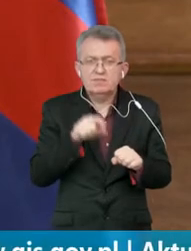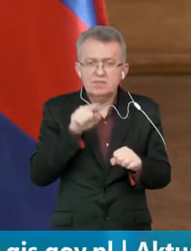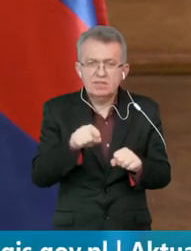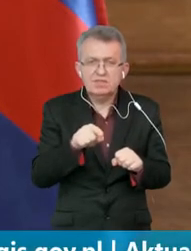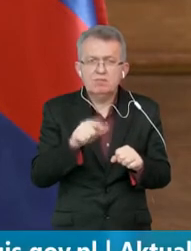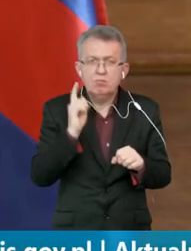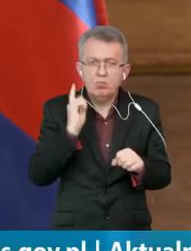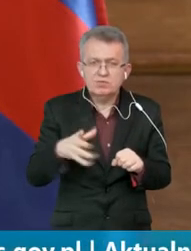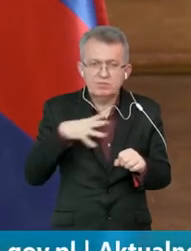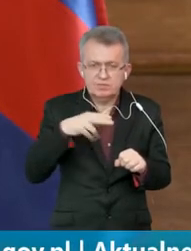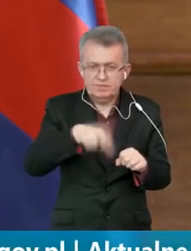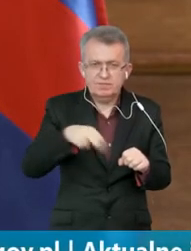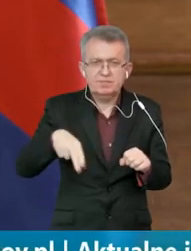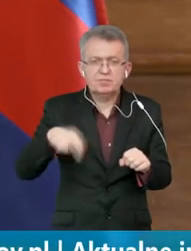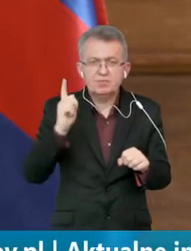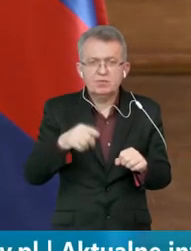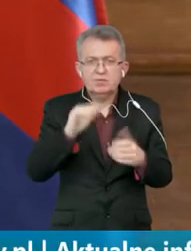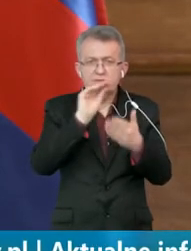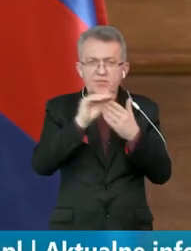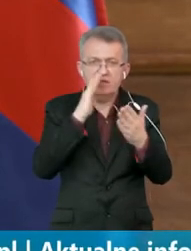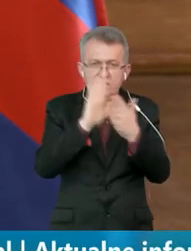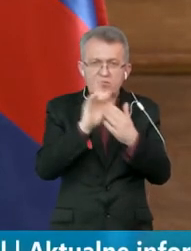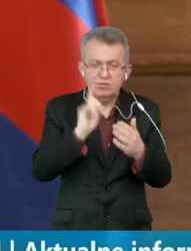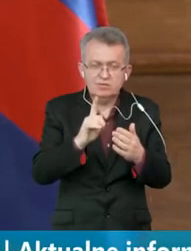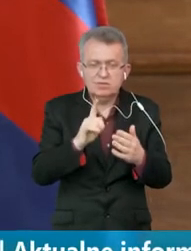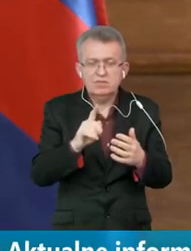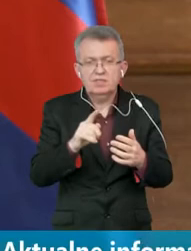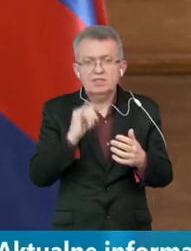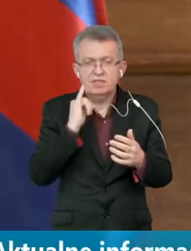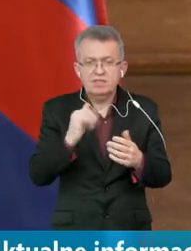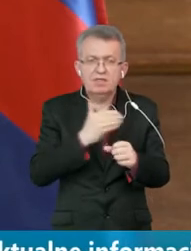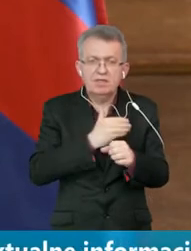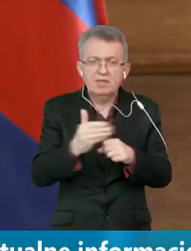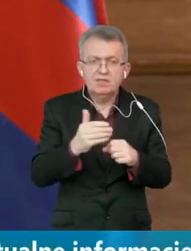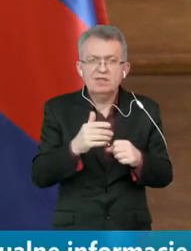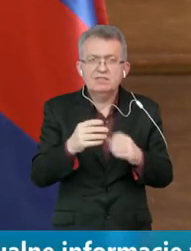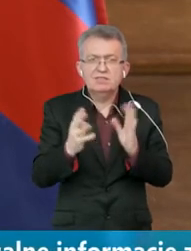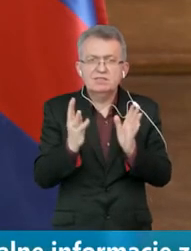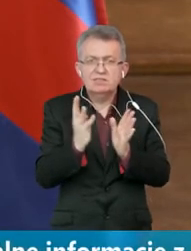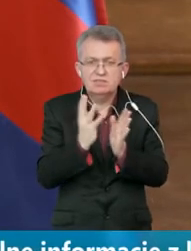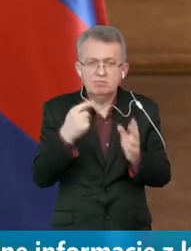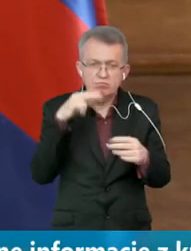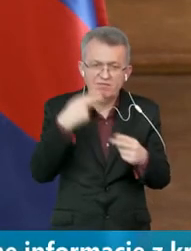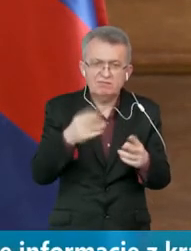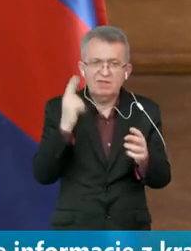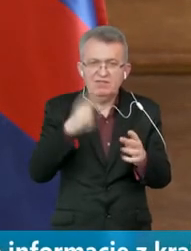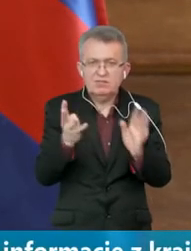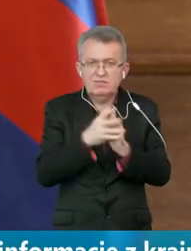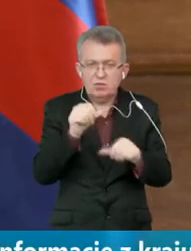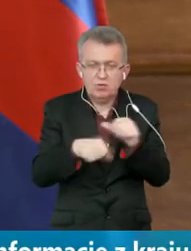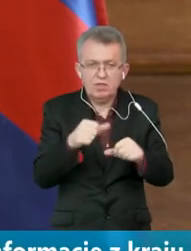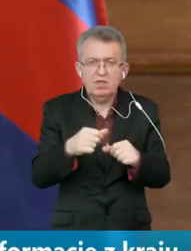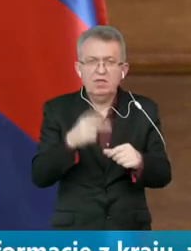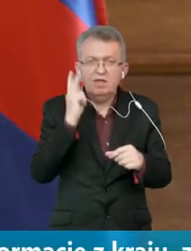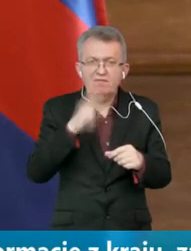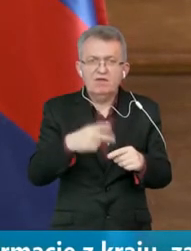uznawania, że muszą być oznakowania pionowe i poziome, ona mniej więcej pojawia się w 19 roku i w 20 staje